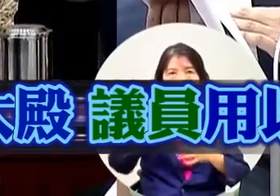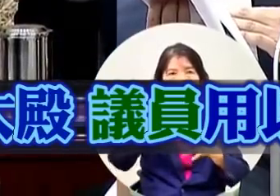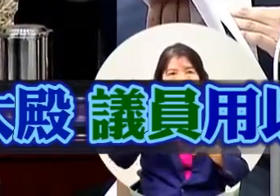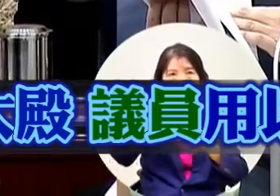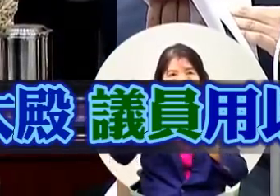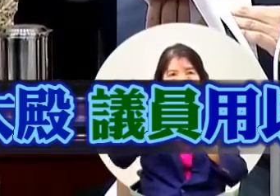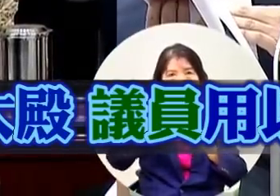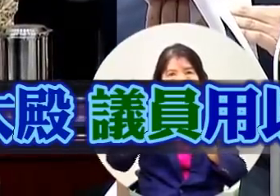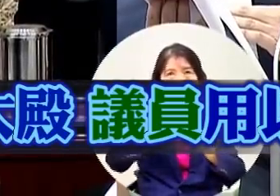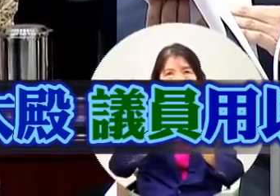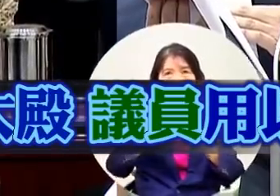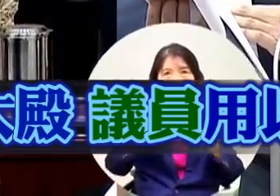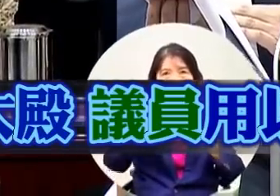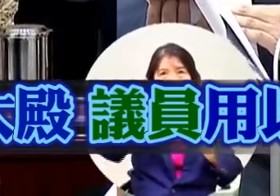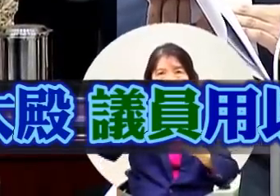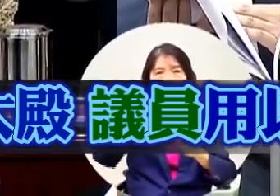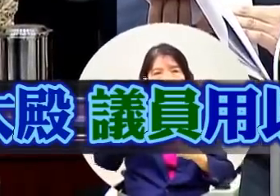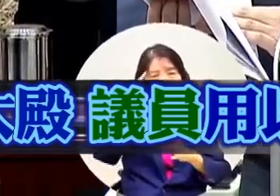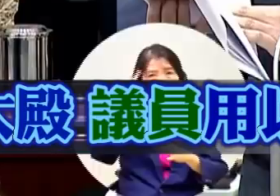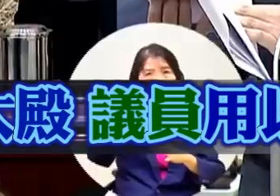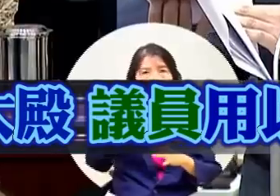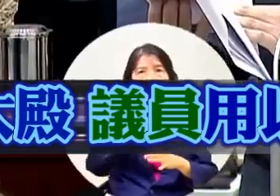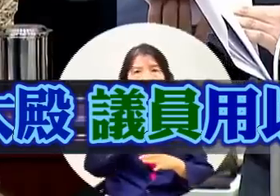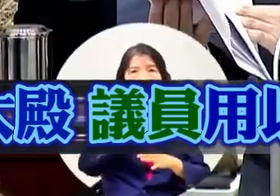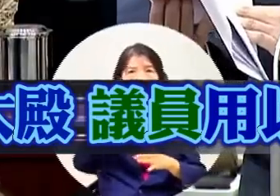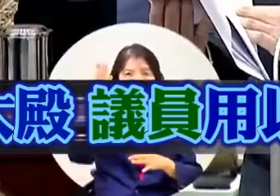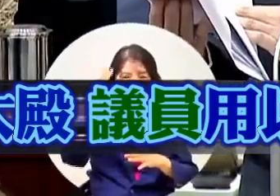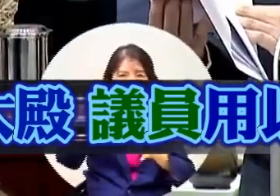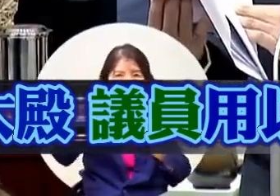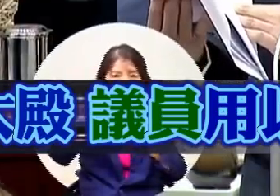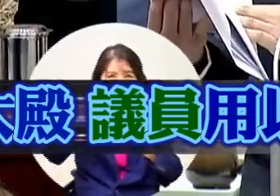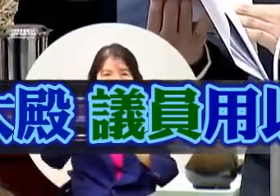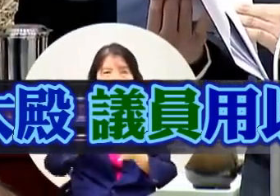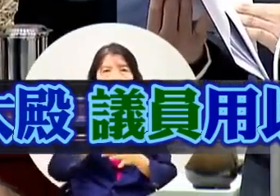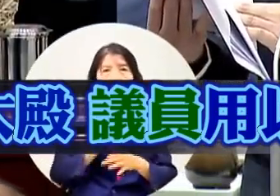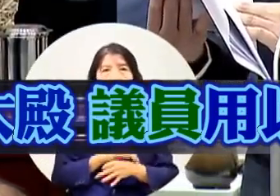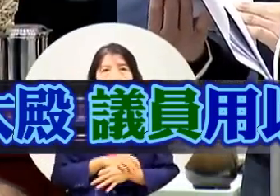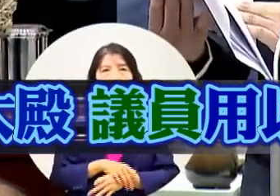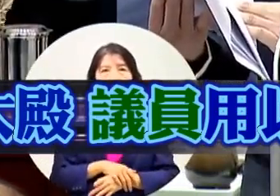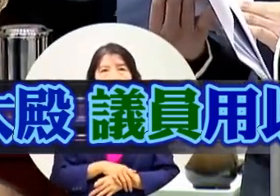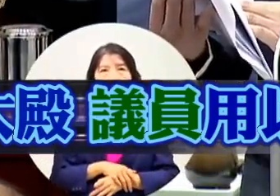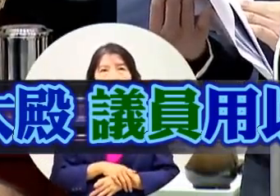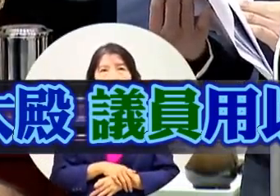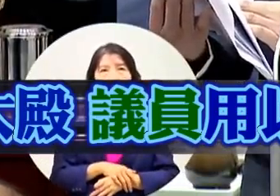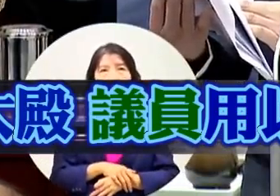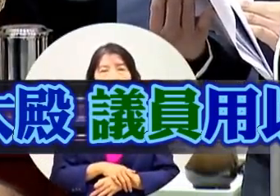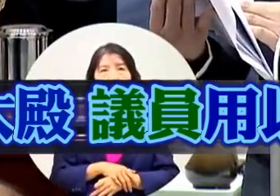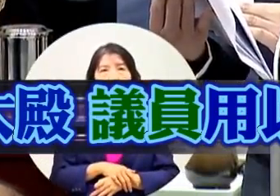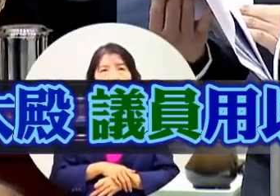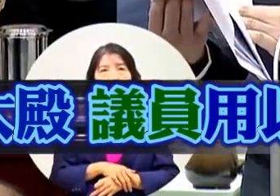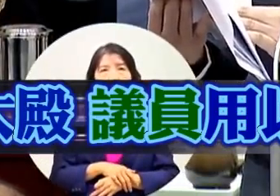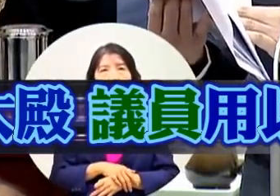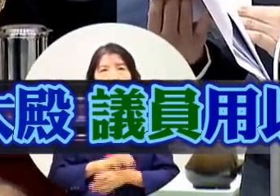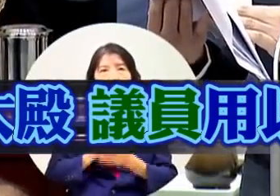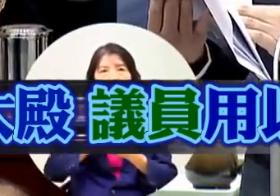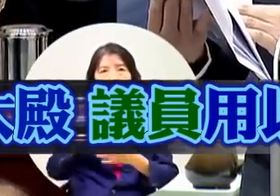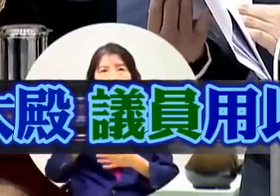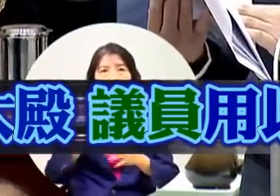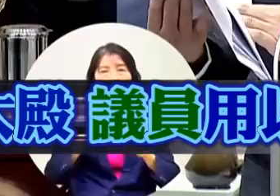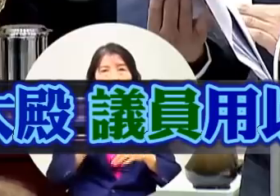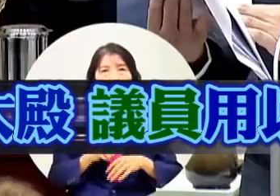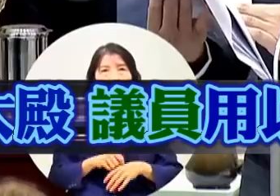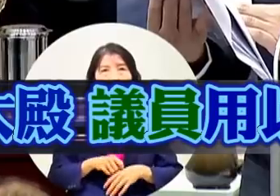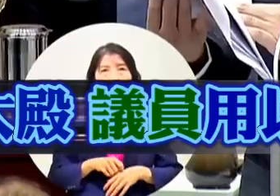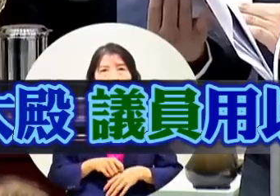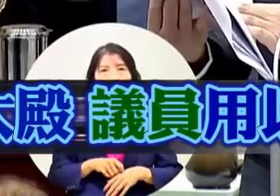市长的意思，他曾经说过要增加，会不会增加？ 是我跟议员报告哈，在这个 让